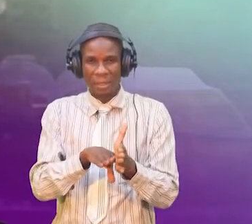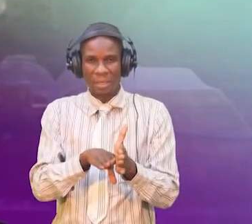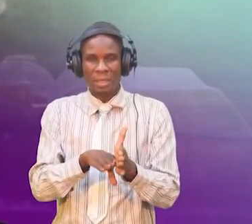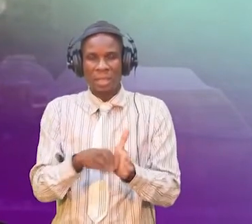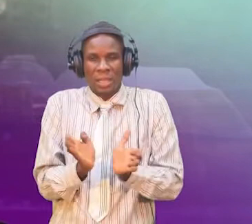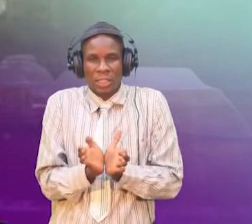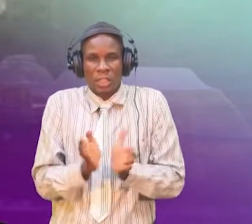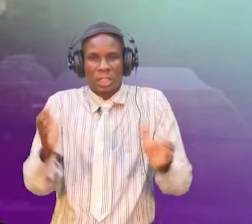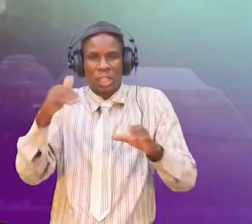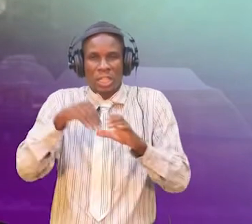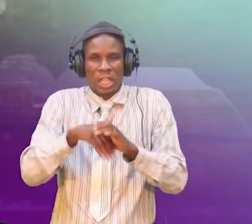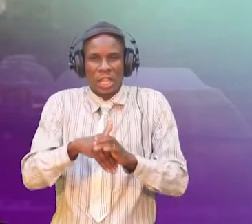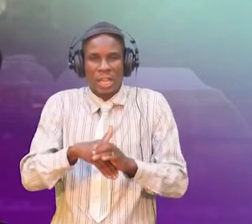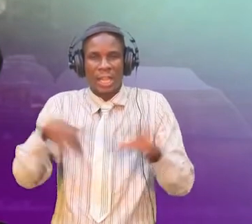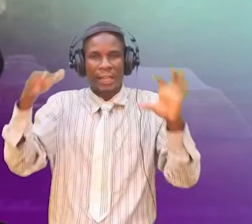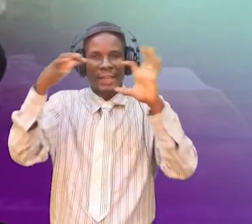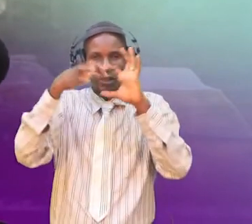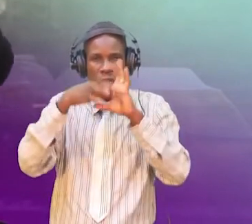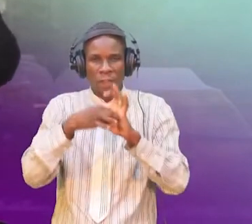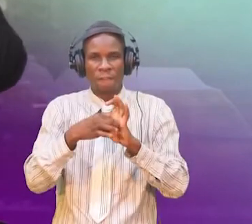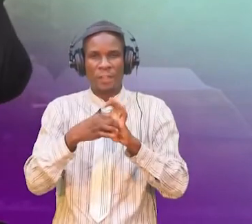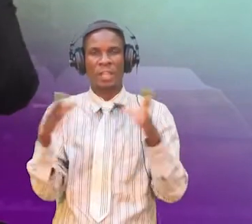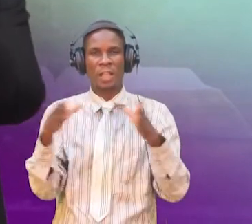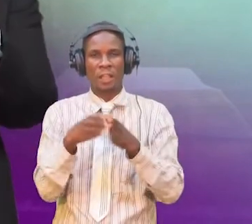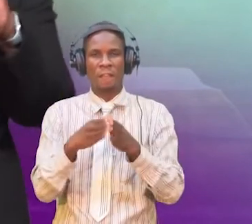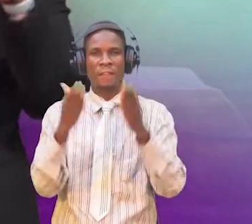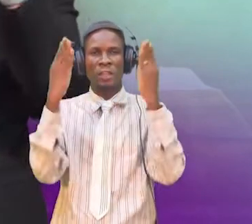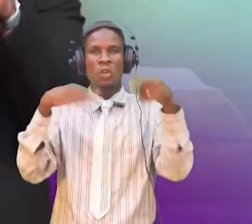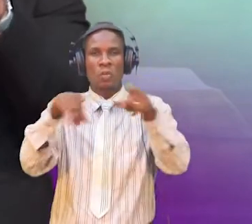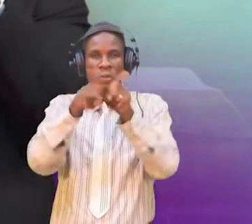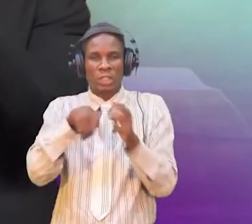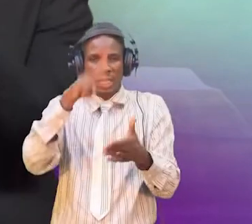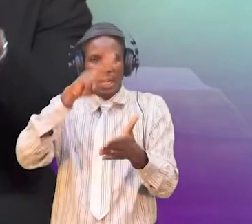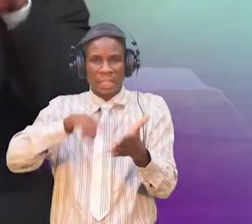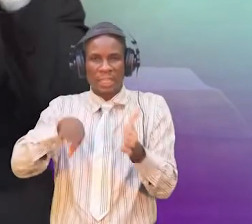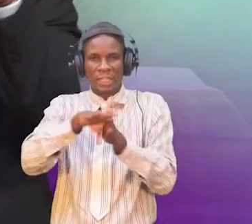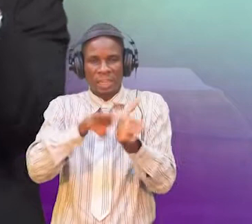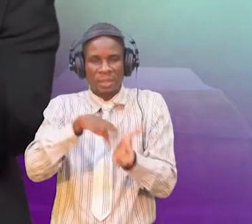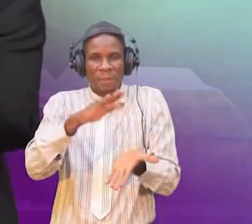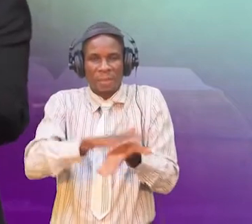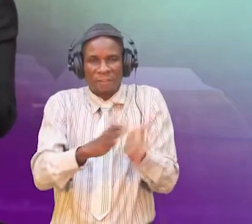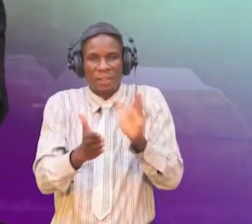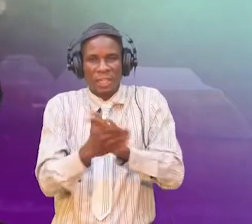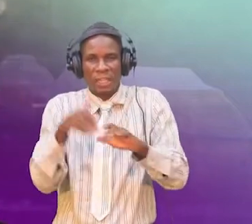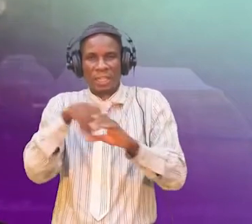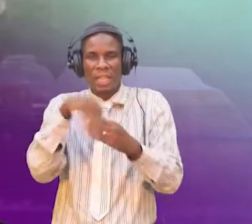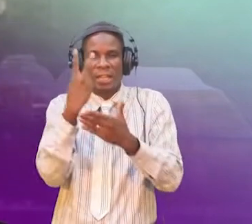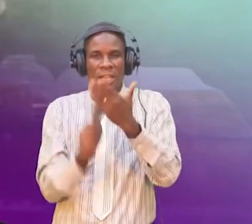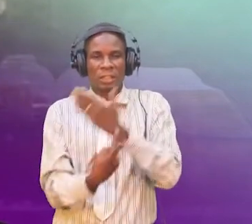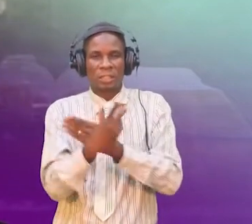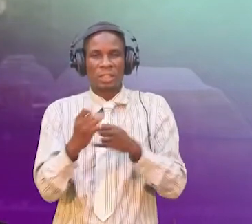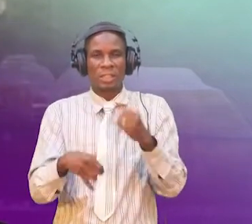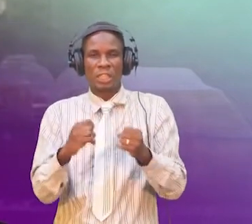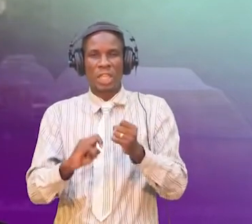ezalaka katikati ya boyokani na nzambe mpe ekokoma mpe na kati ya libota na bino soko